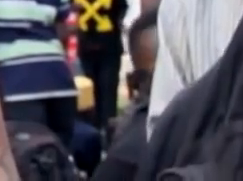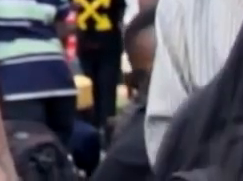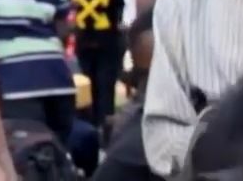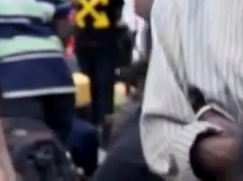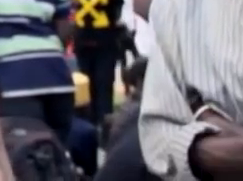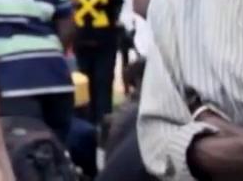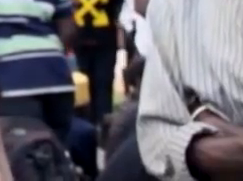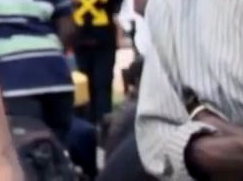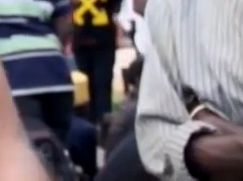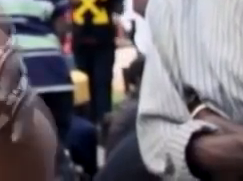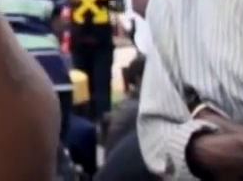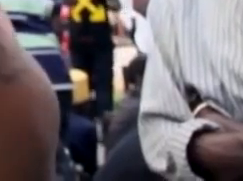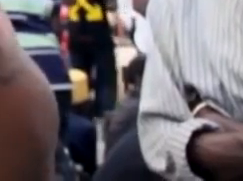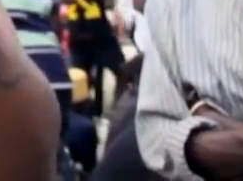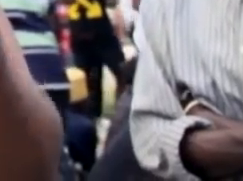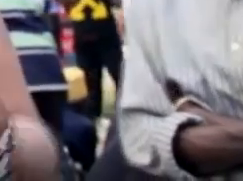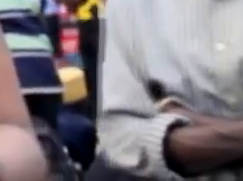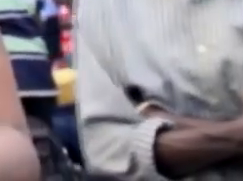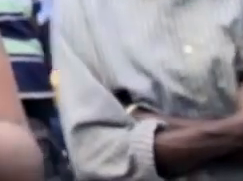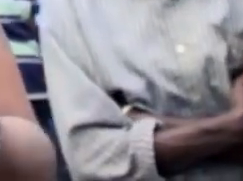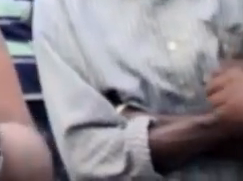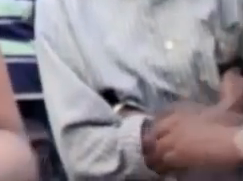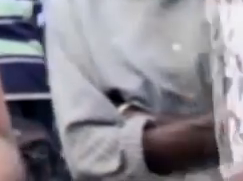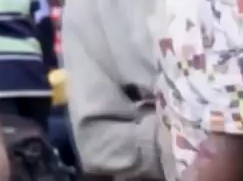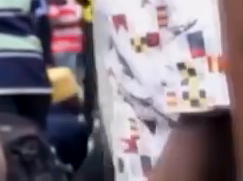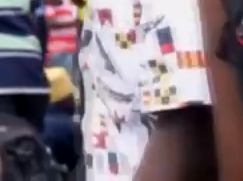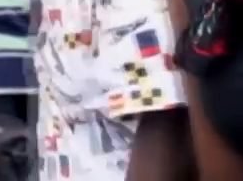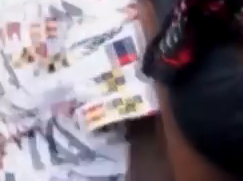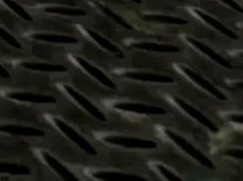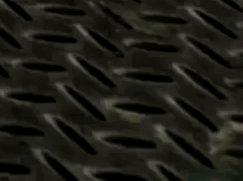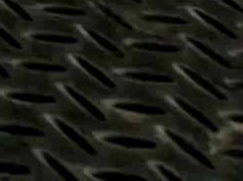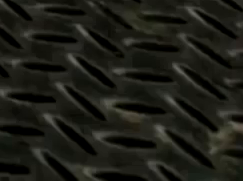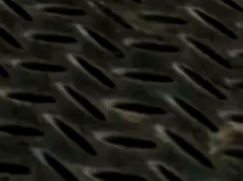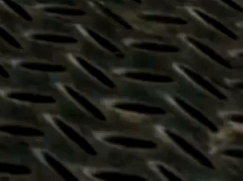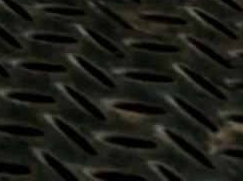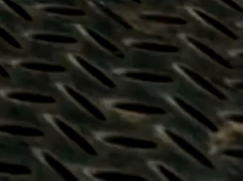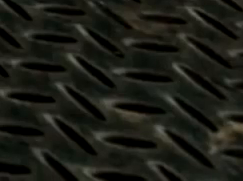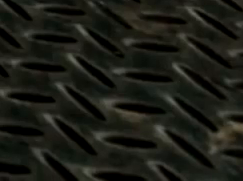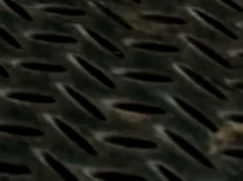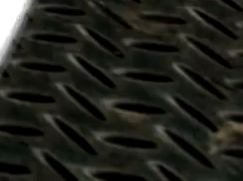burudani, siasa na michezo, usisahau kusubscribe ili usipitwe na update.